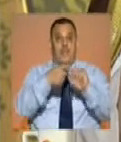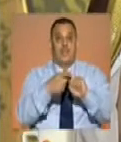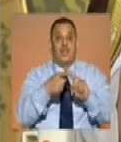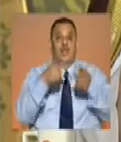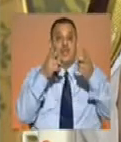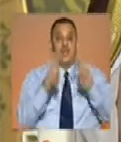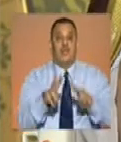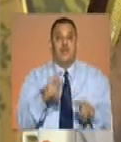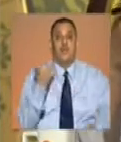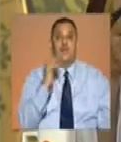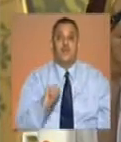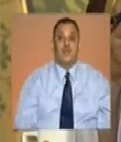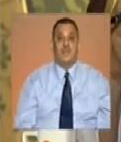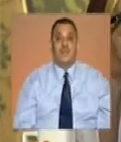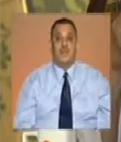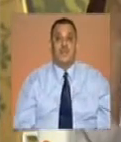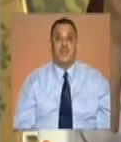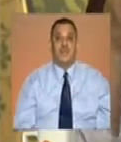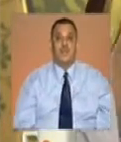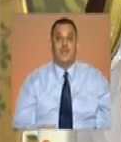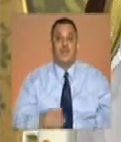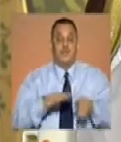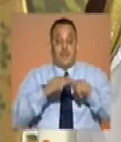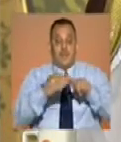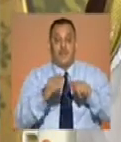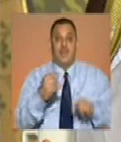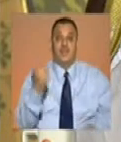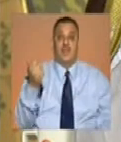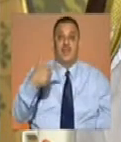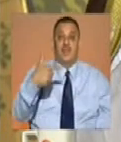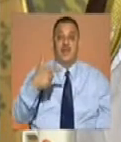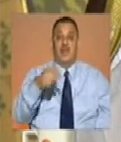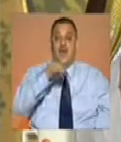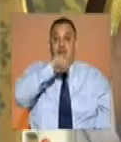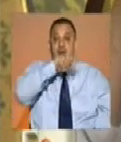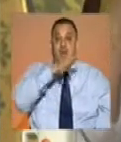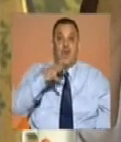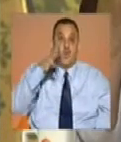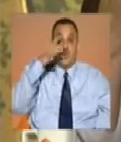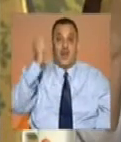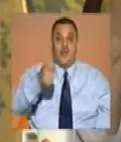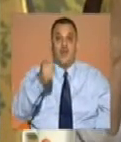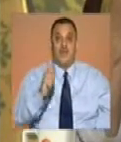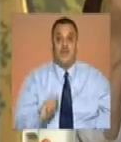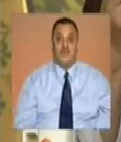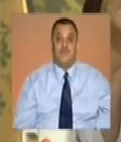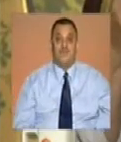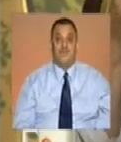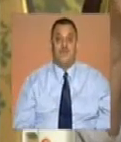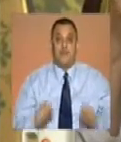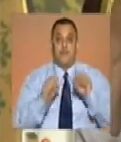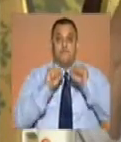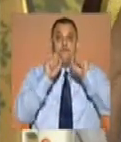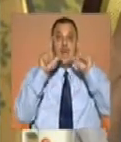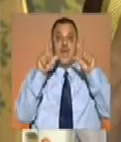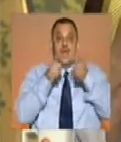هذا يشير إلى أنه يبقى أحيانا شيء من الخارج. الأمر الثاني أن النبي عليه الصلاة والسلام بين للمسلم أنه